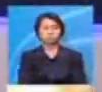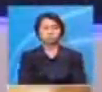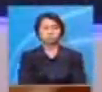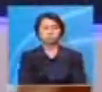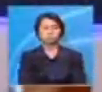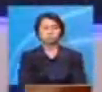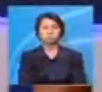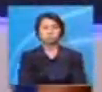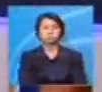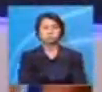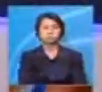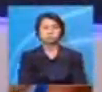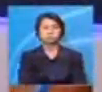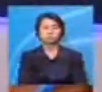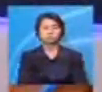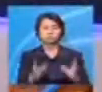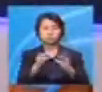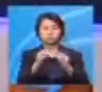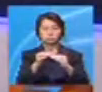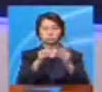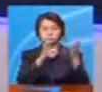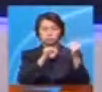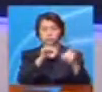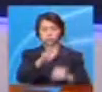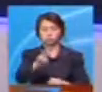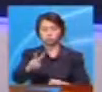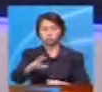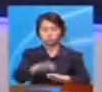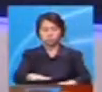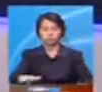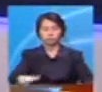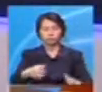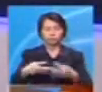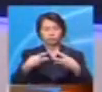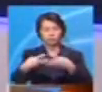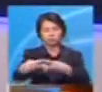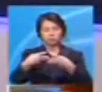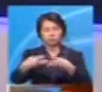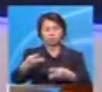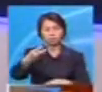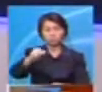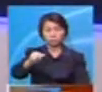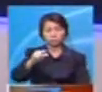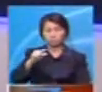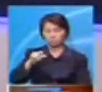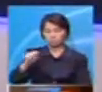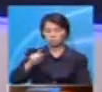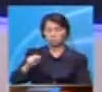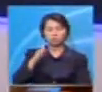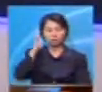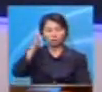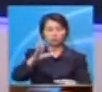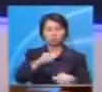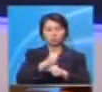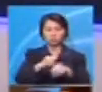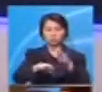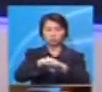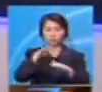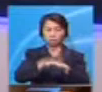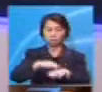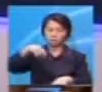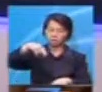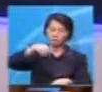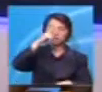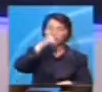RTM Sinar Harapan Baru buat 22 kanak-kanak bangsa perang Syria dan Gaza Apabila mereka bakal menerima tangan dan kaki